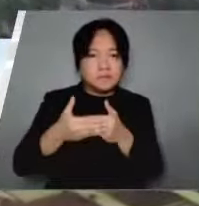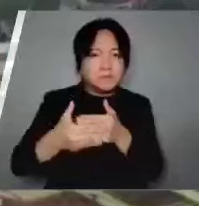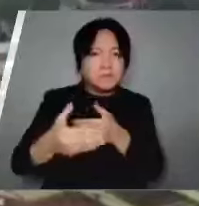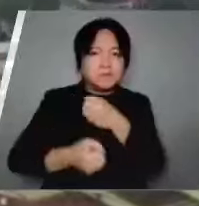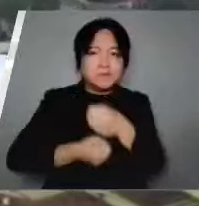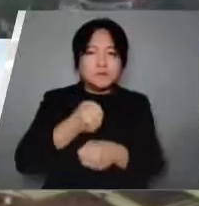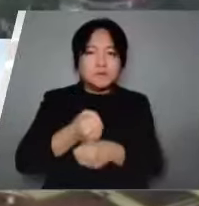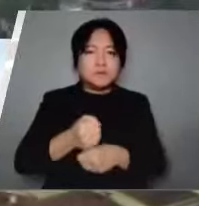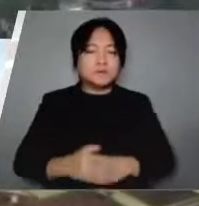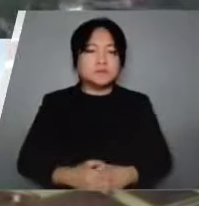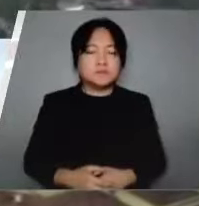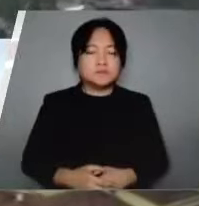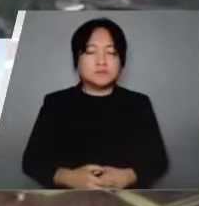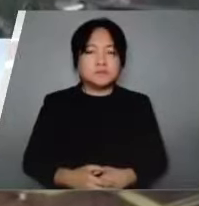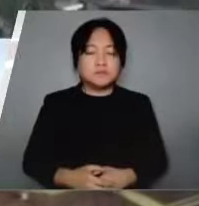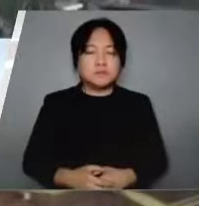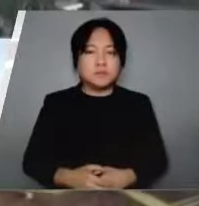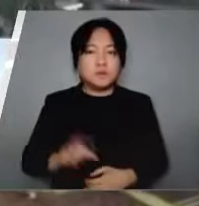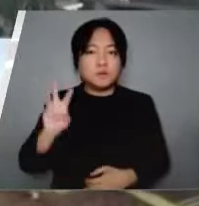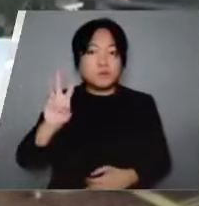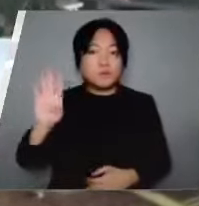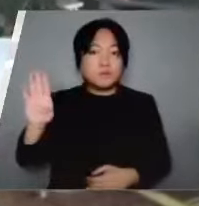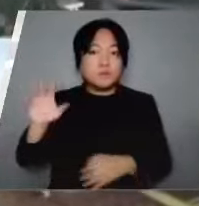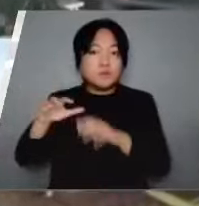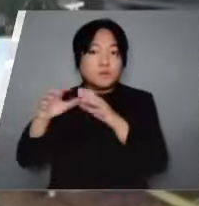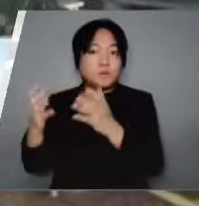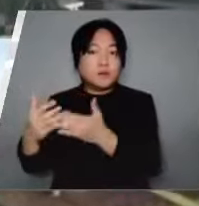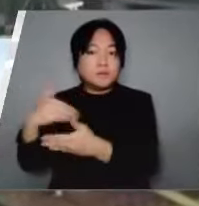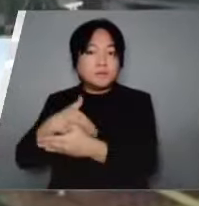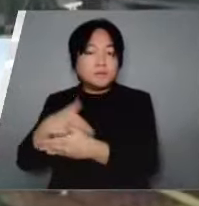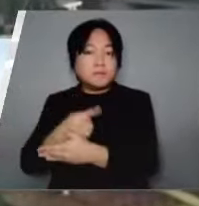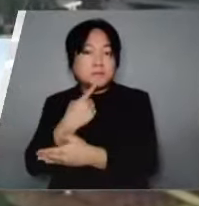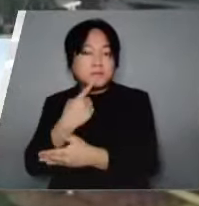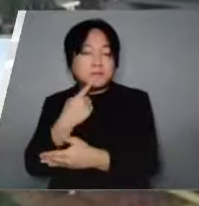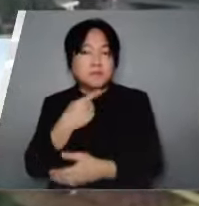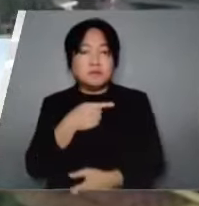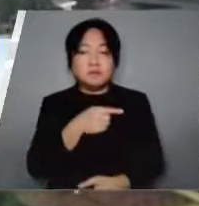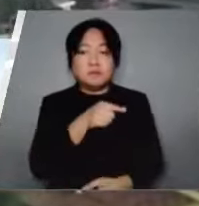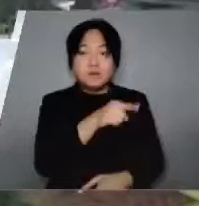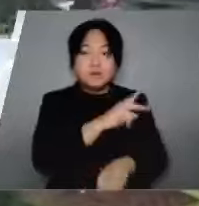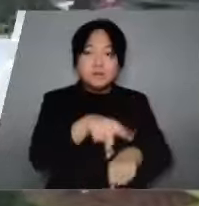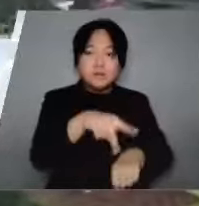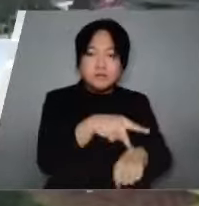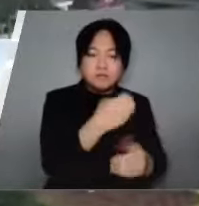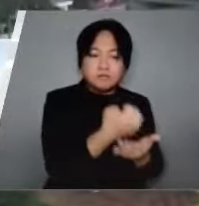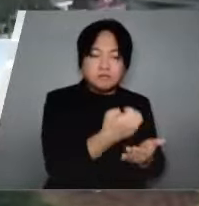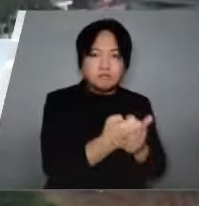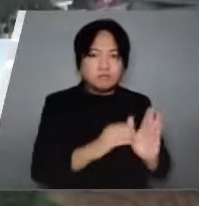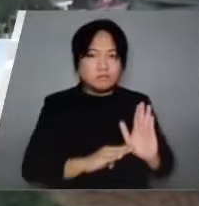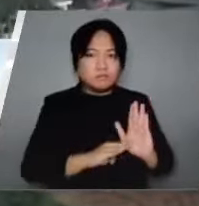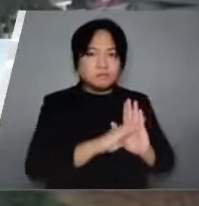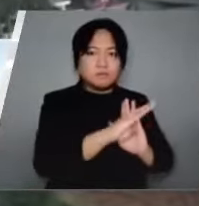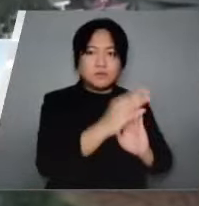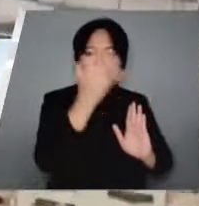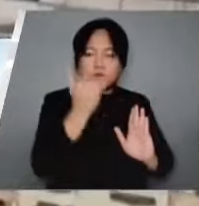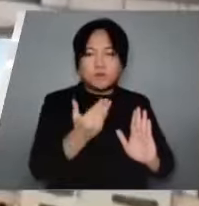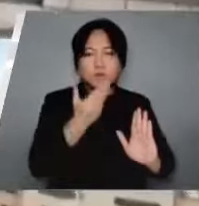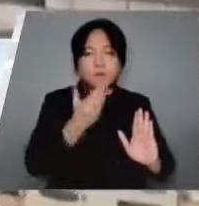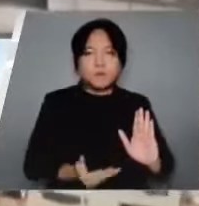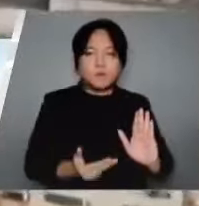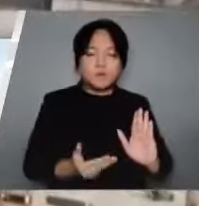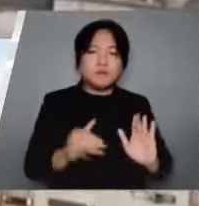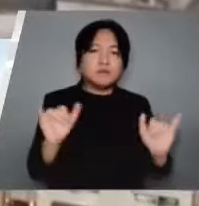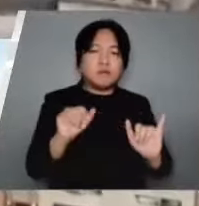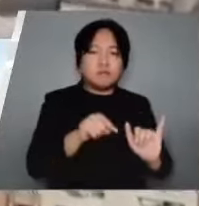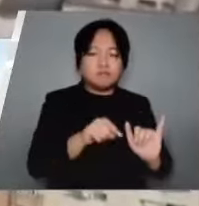unang tatlong buwan ng 2024, lumakas sa ekonomiya ng bansa dahil na rin sa bubuting global conditions at malakas sa domestic demand.